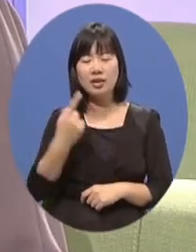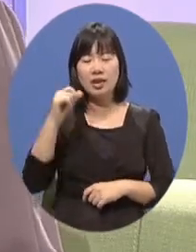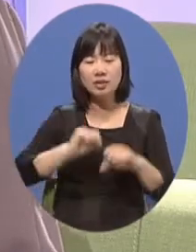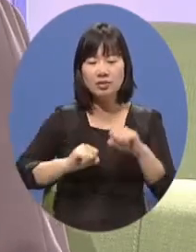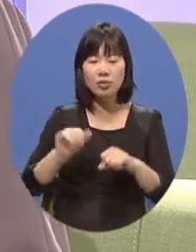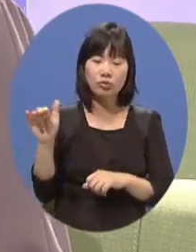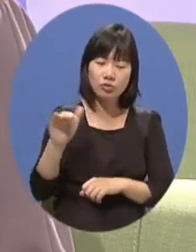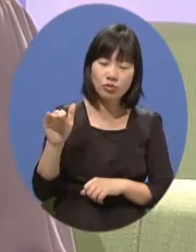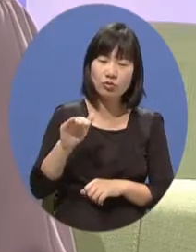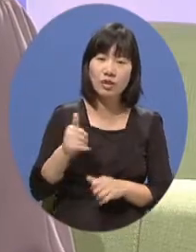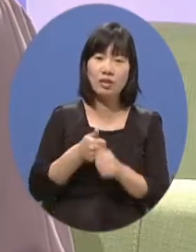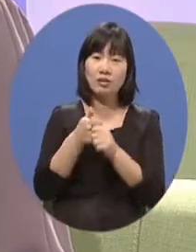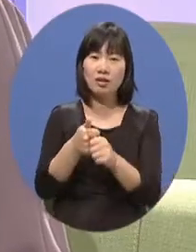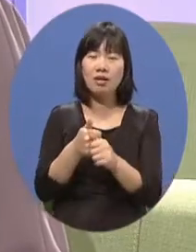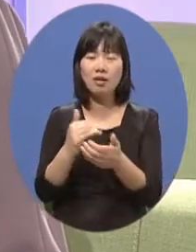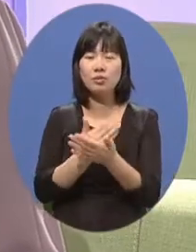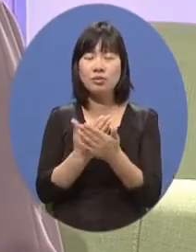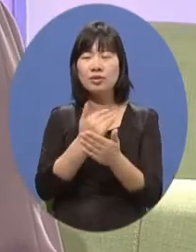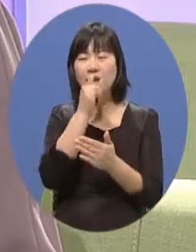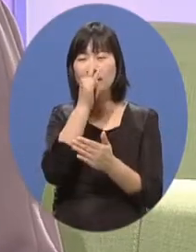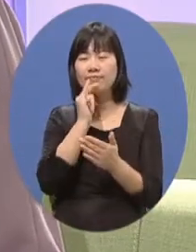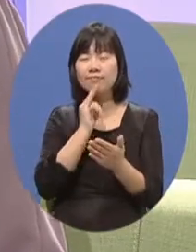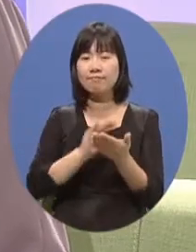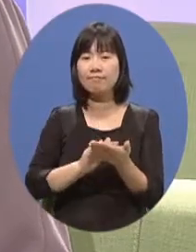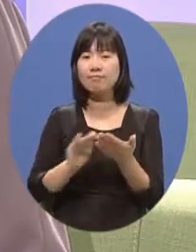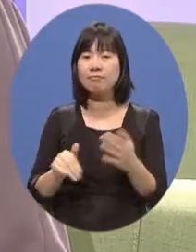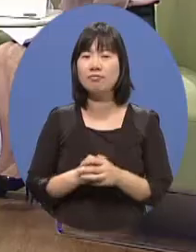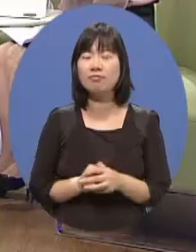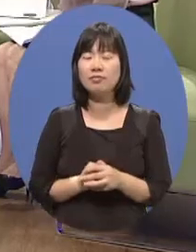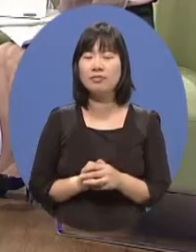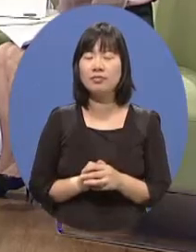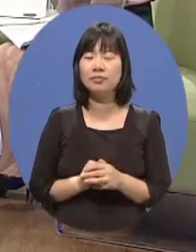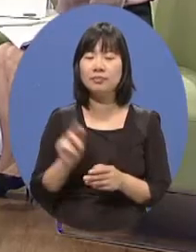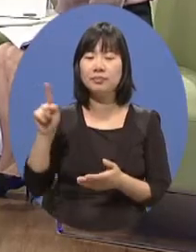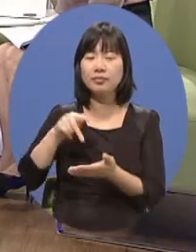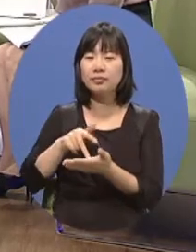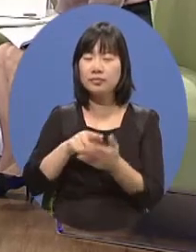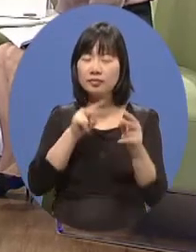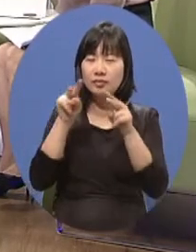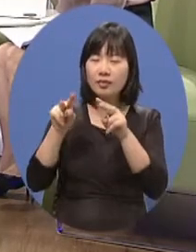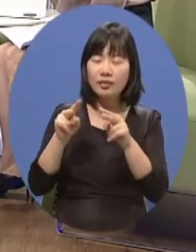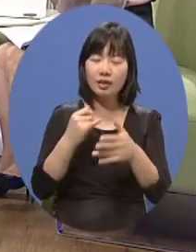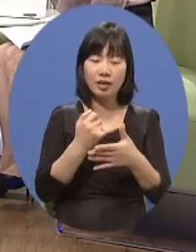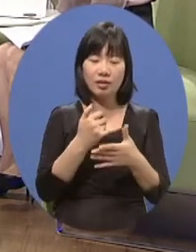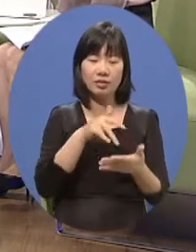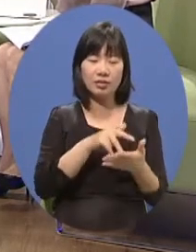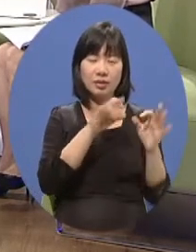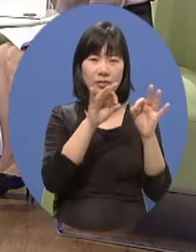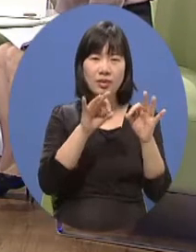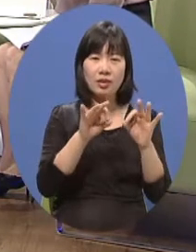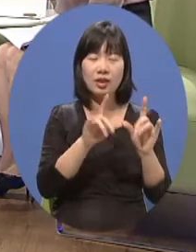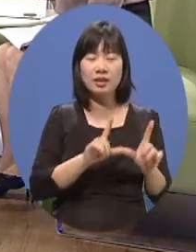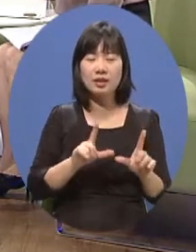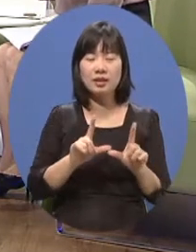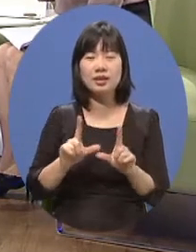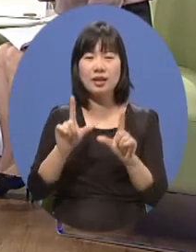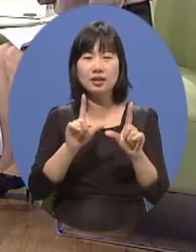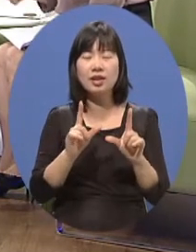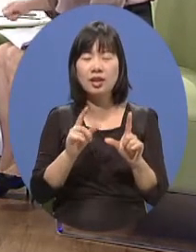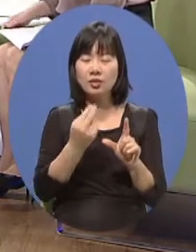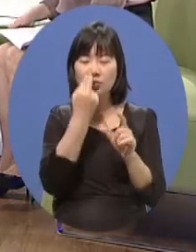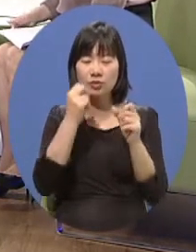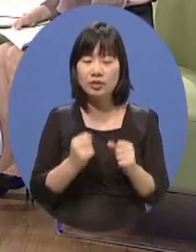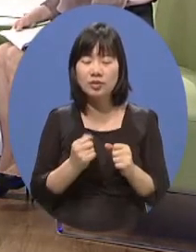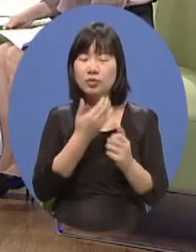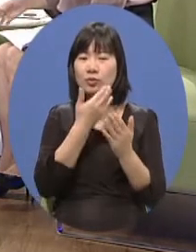행동 수행 수준에 대해서도 또 구분을 할 수가 있거든요. 어떻게 보면 하은이 같은 경우는 일단 사는 게 중요했기 때문에 생존